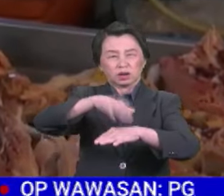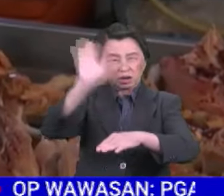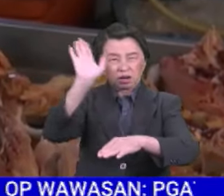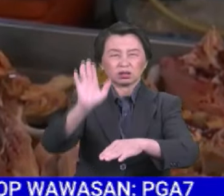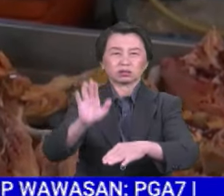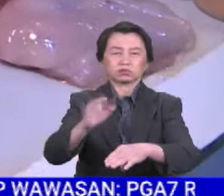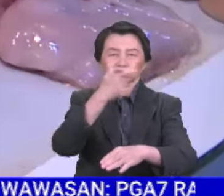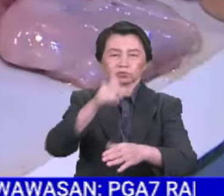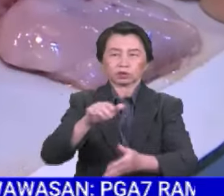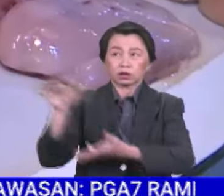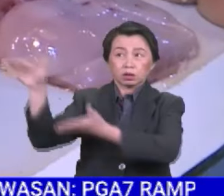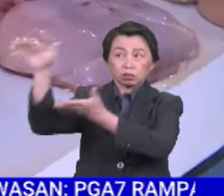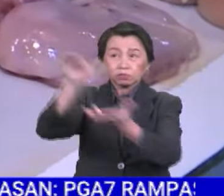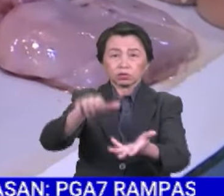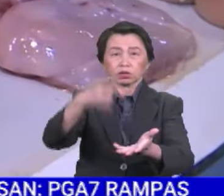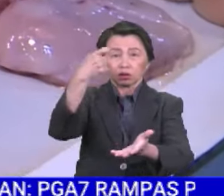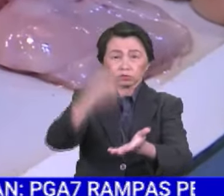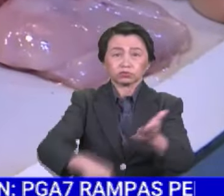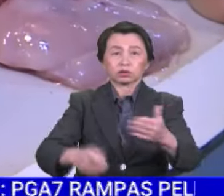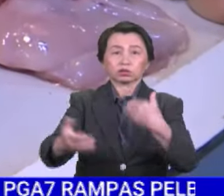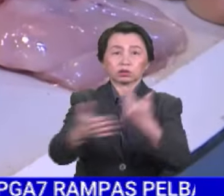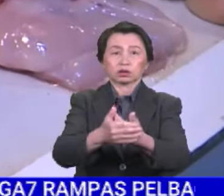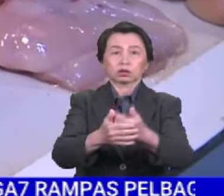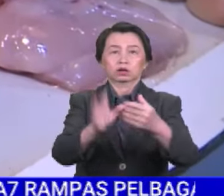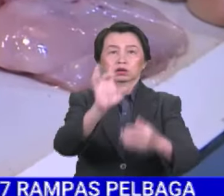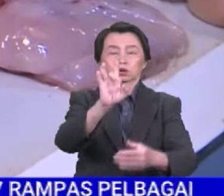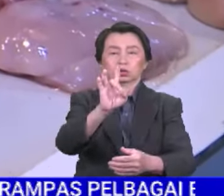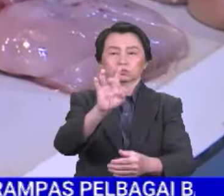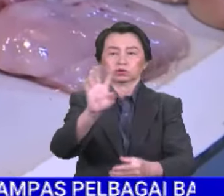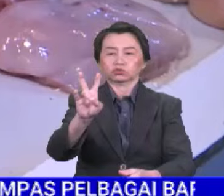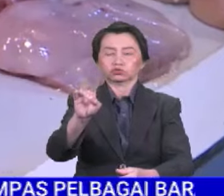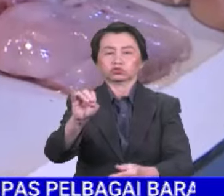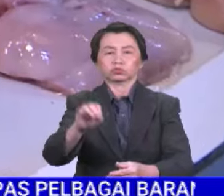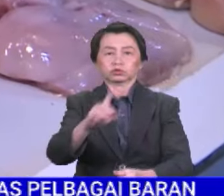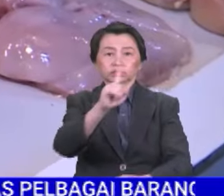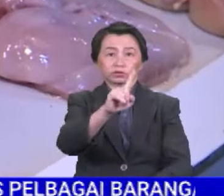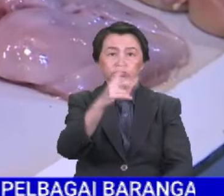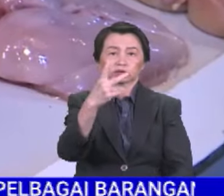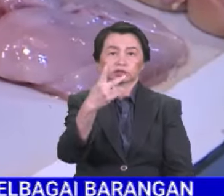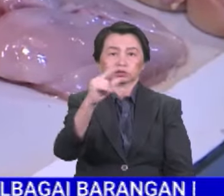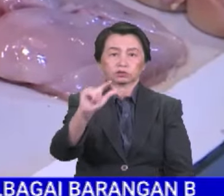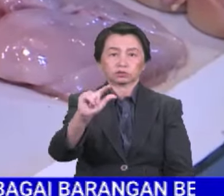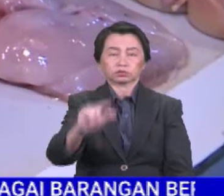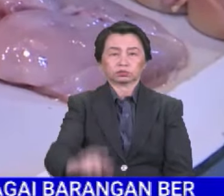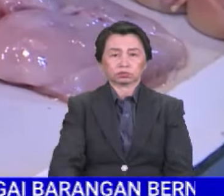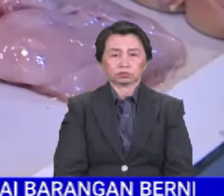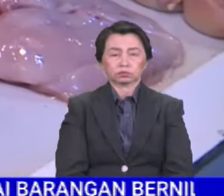siling kerana pembekal mengenakan charge sehingga RM8.70 sekilogram.